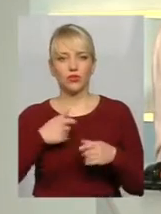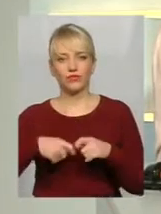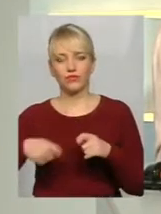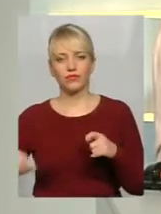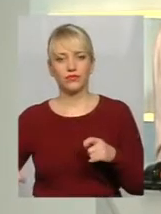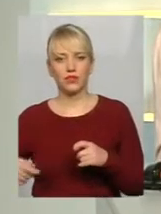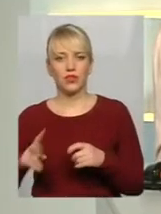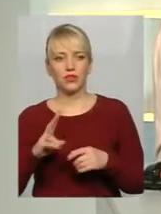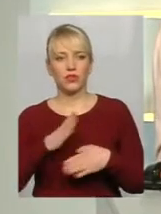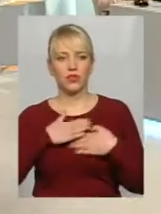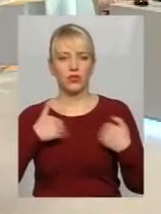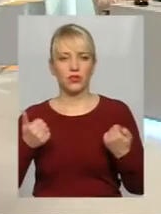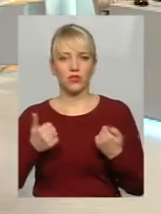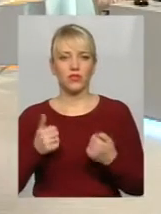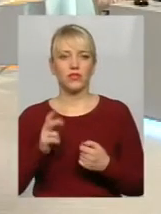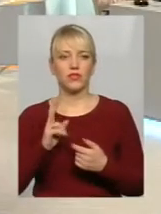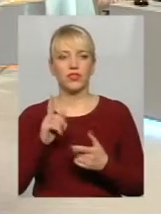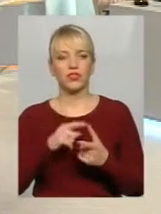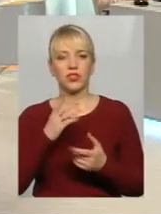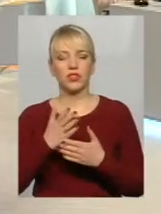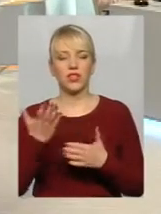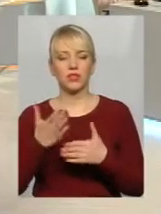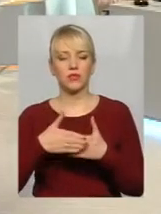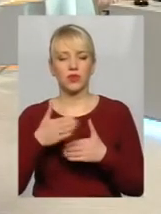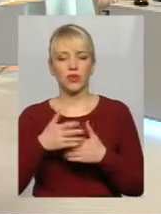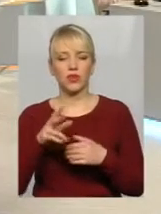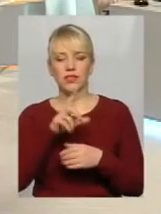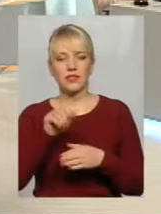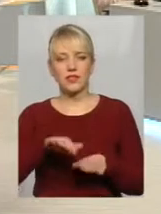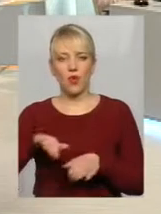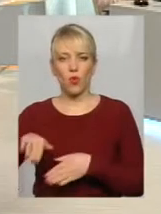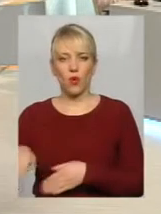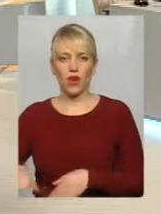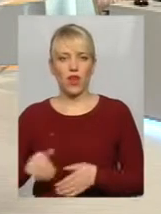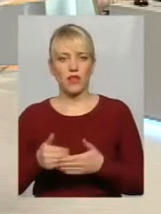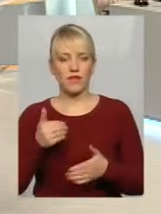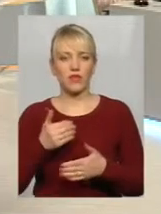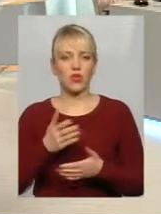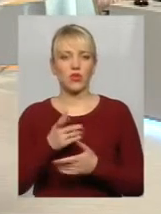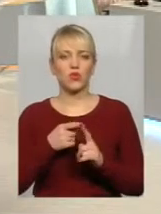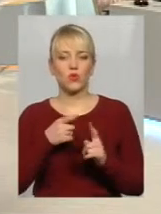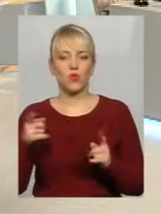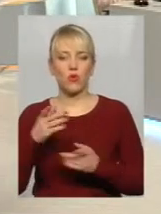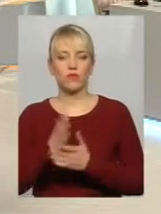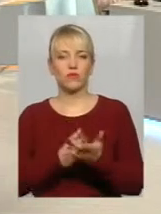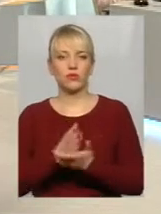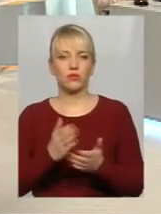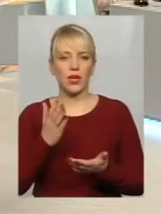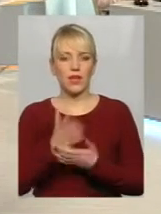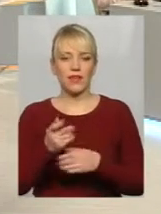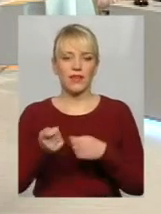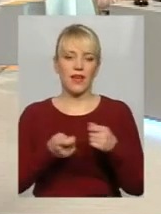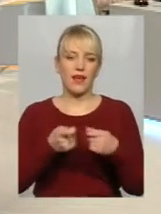служби? Чи понесли вони якісь, взагалі є якісь покарання, яке передбачення за ухиляння від військової служби? Є адміністративне,